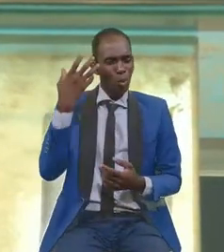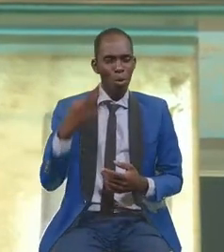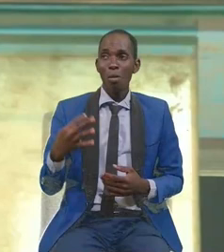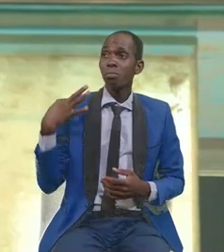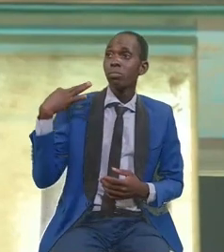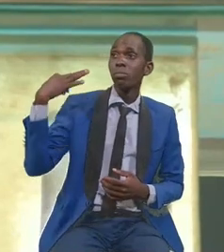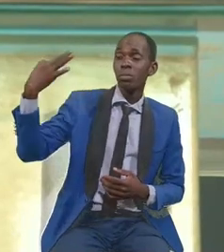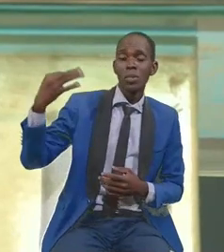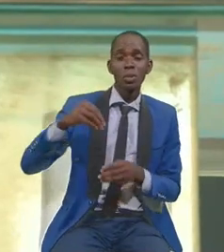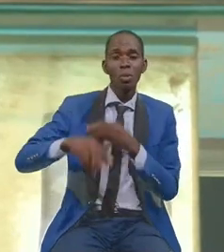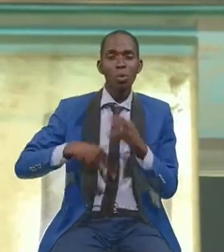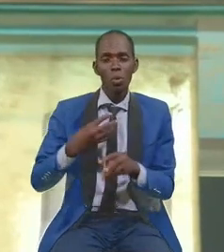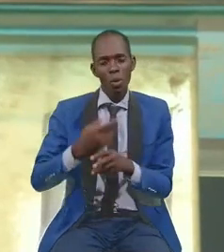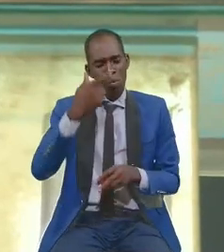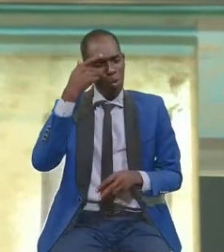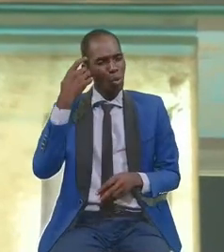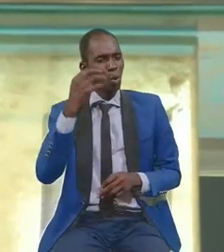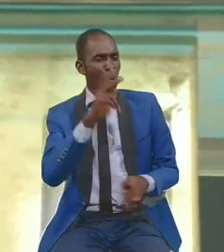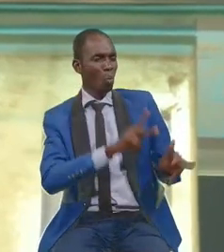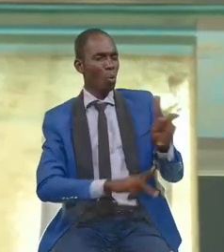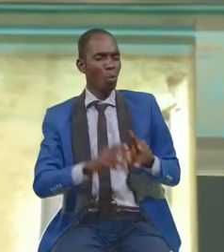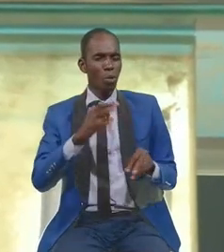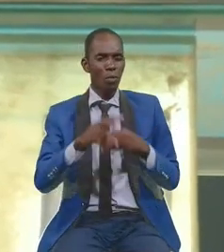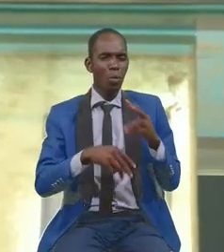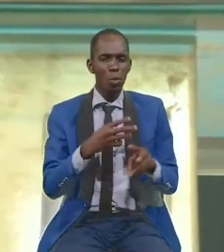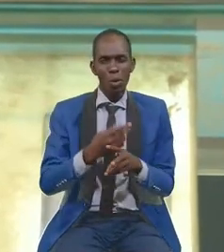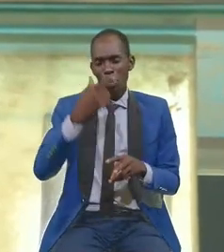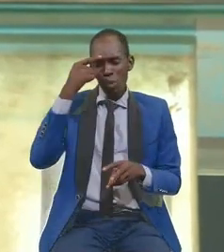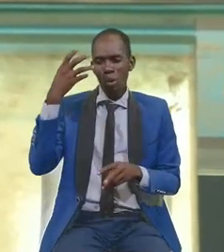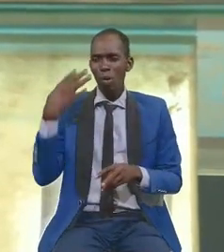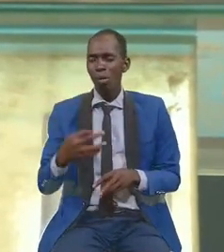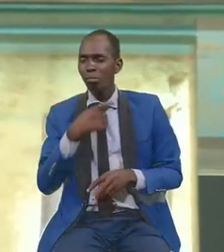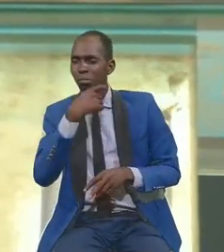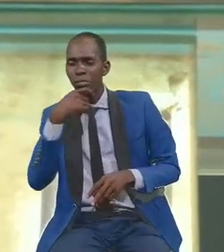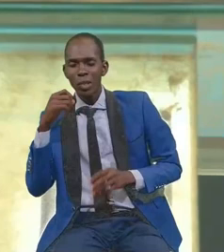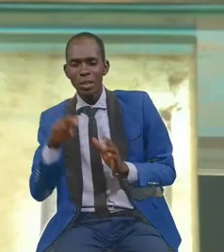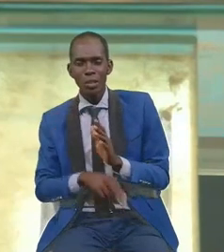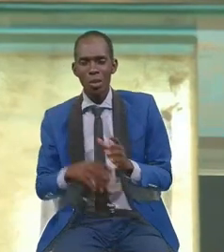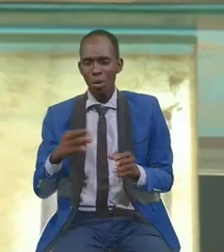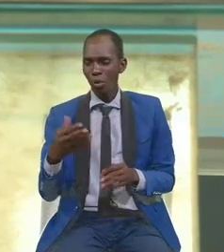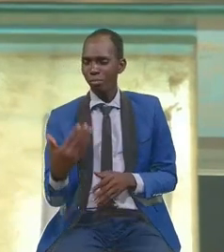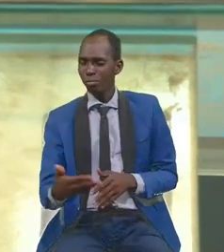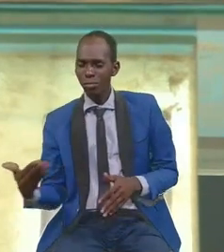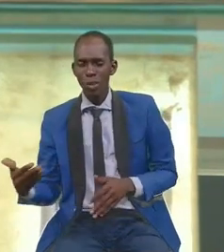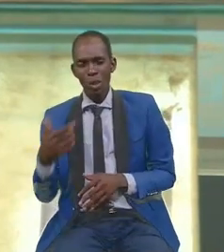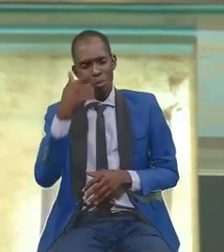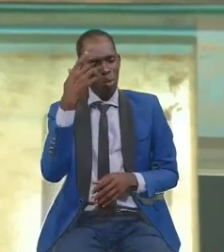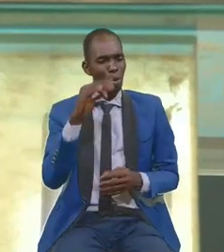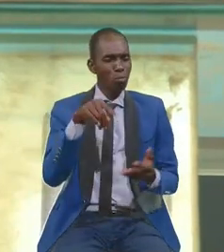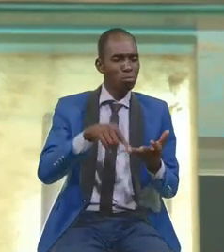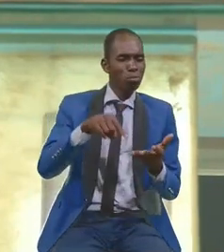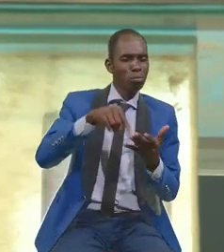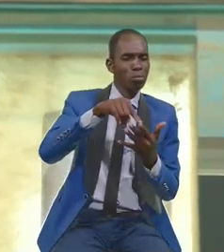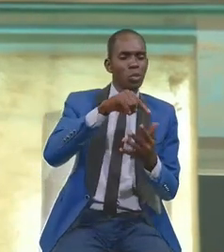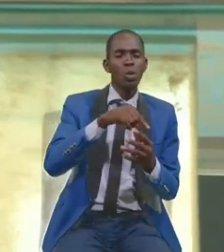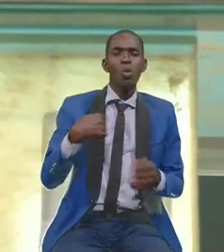cause des gens du monde, à cause de la pénurie, à cause de la pauvreté. Nous ne sommes